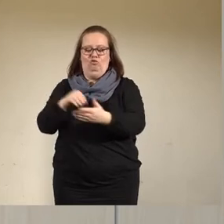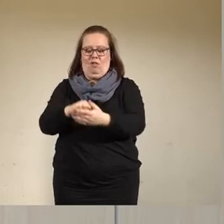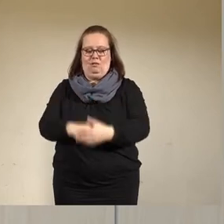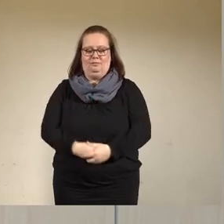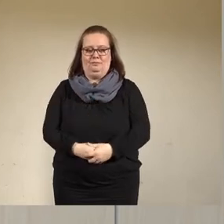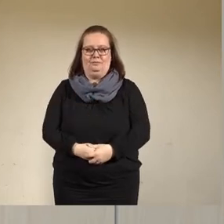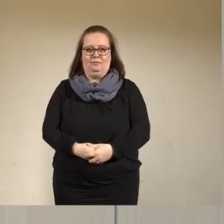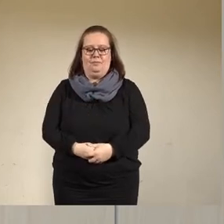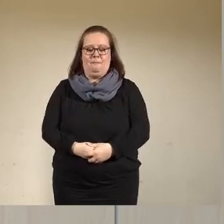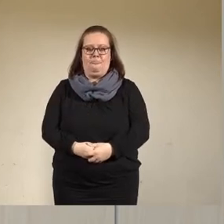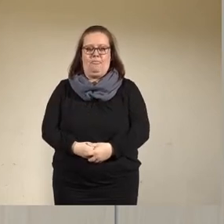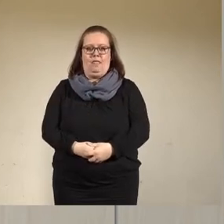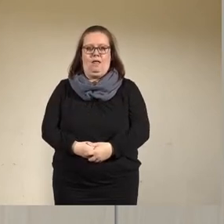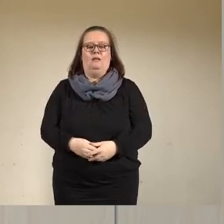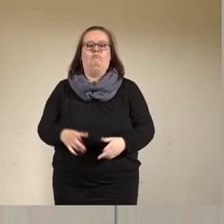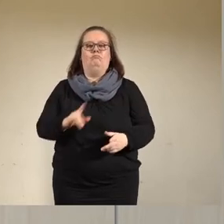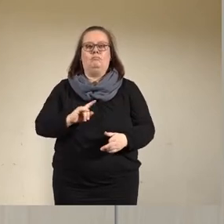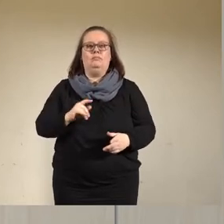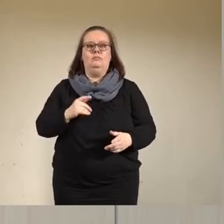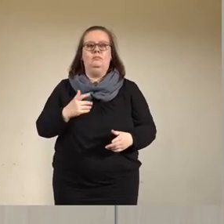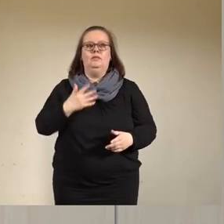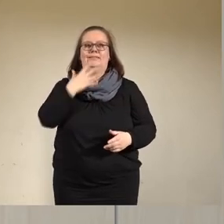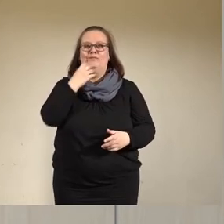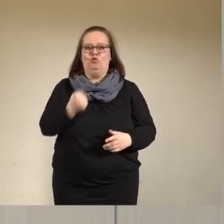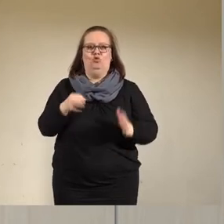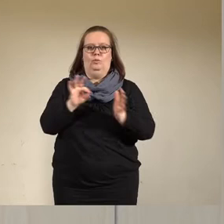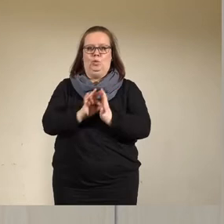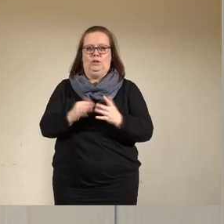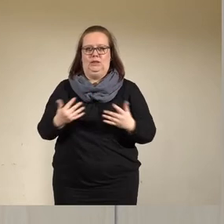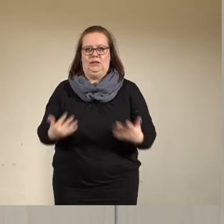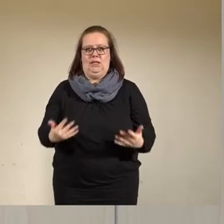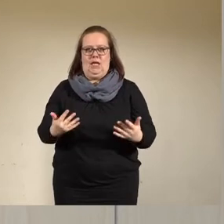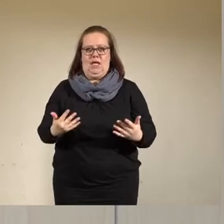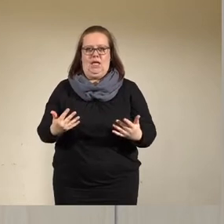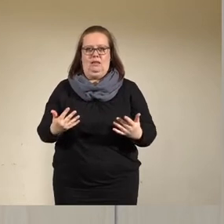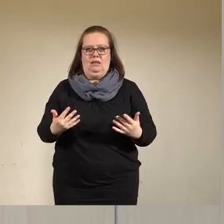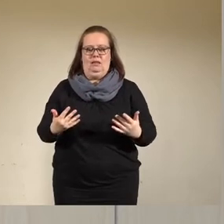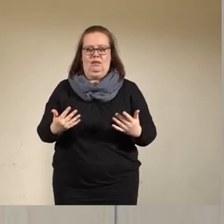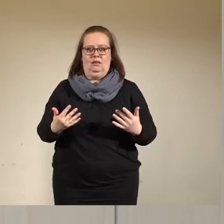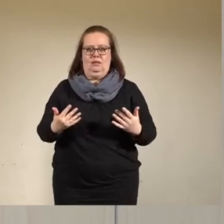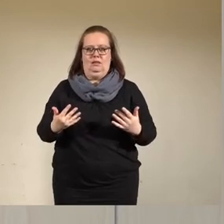gern, dass dies im Punkt 10 des